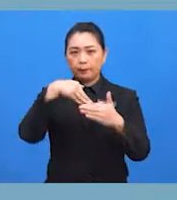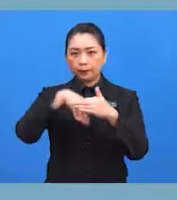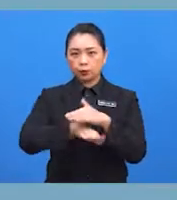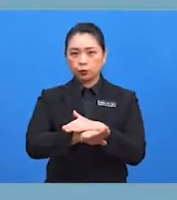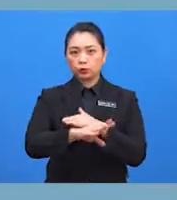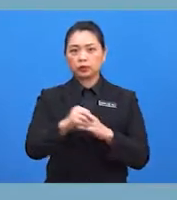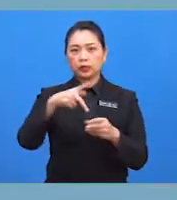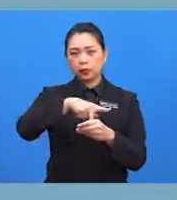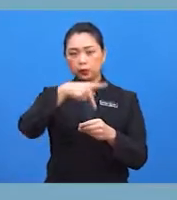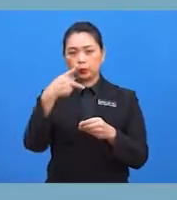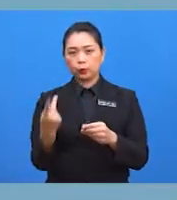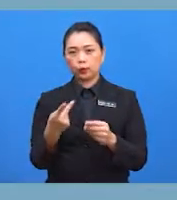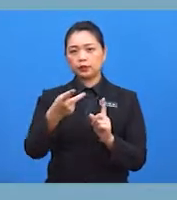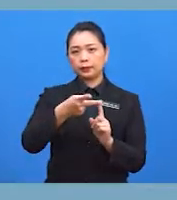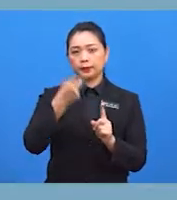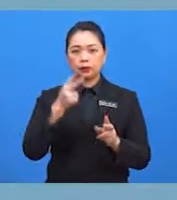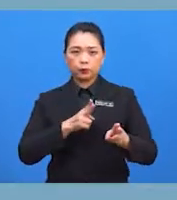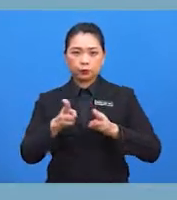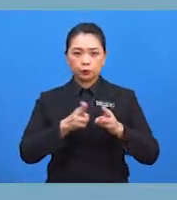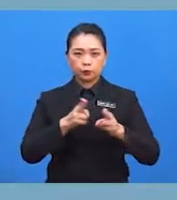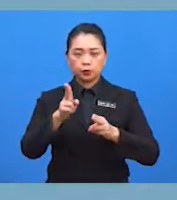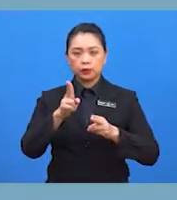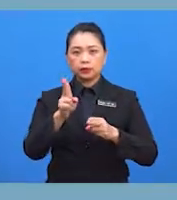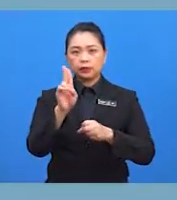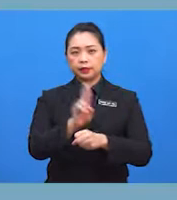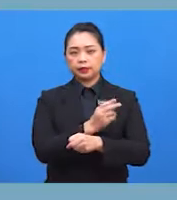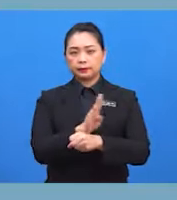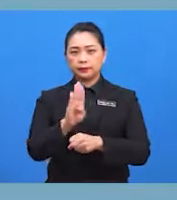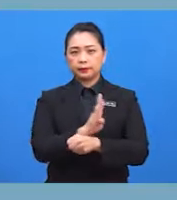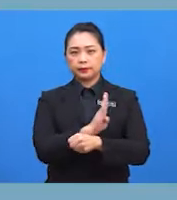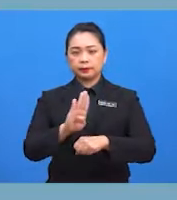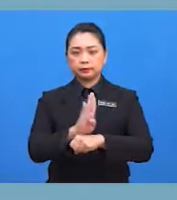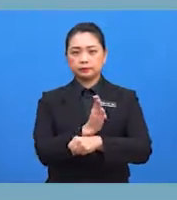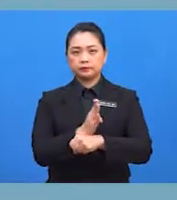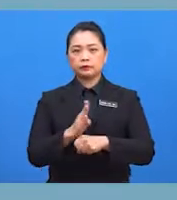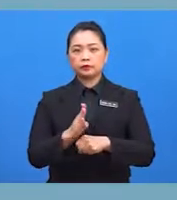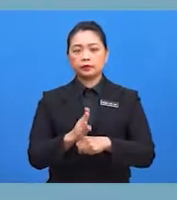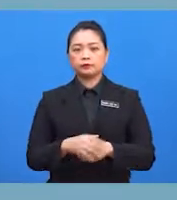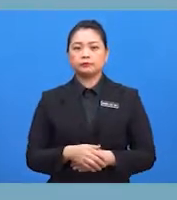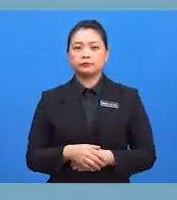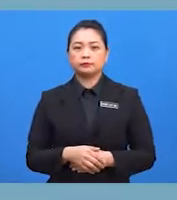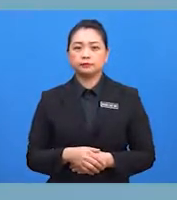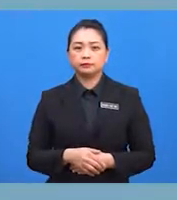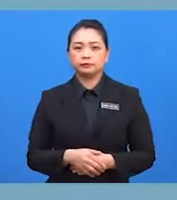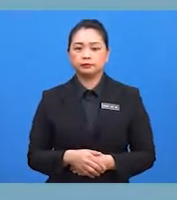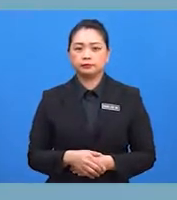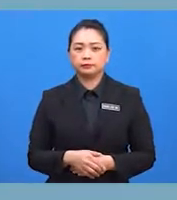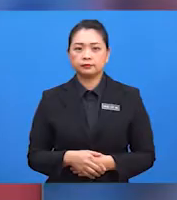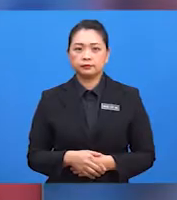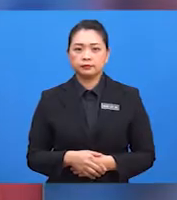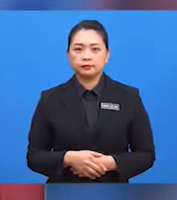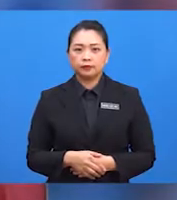keluar daripada urus niaga barang nampak, perkhidmatan, pendapatan dan pindahan semasa.